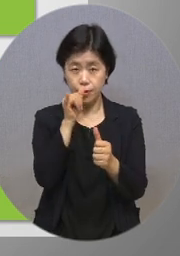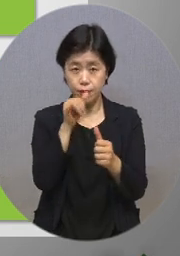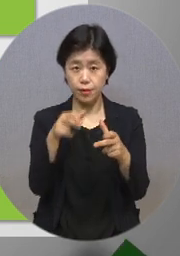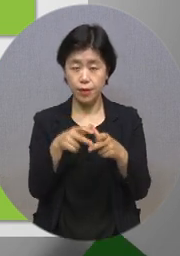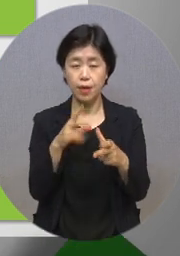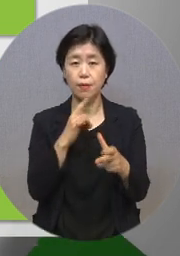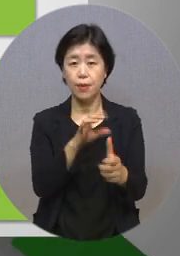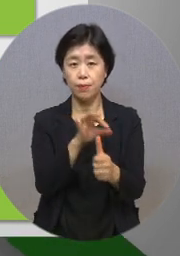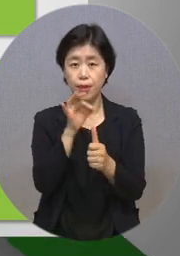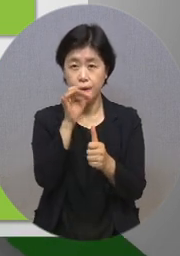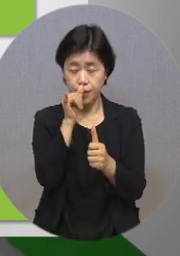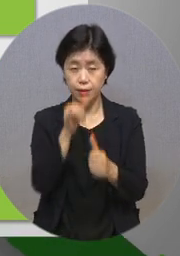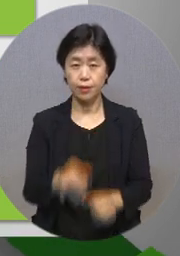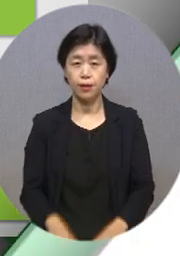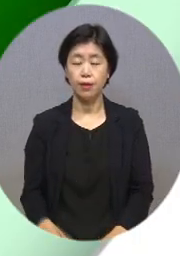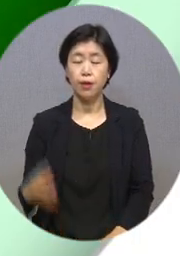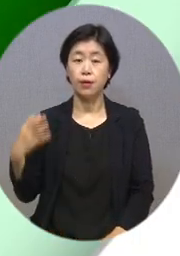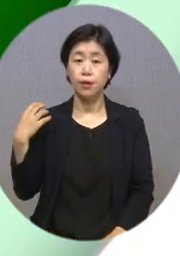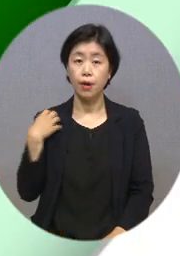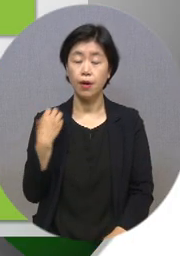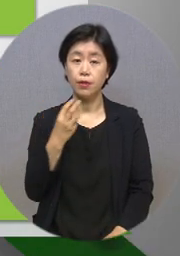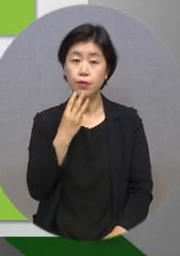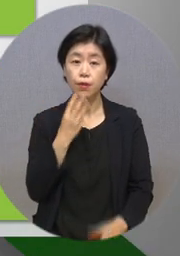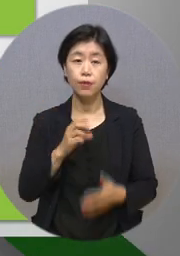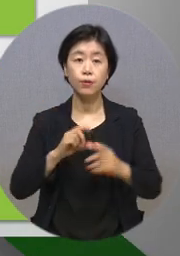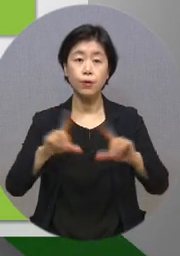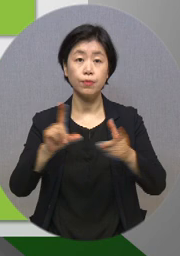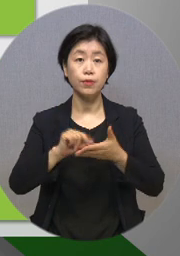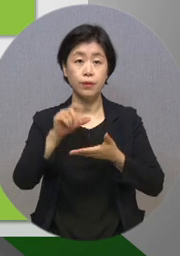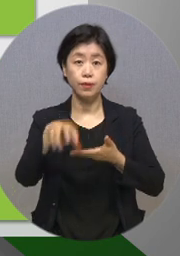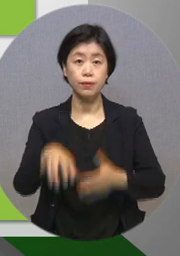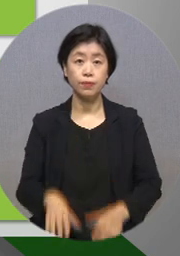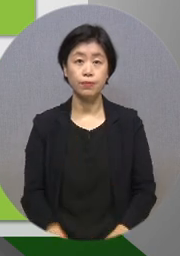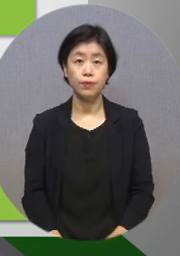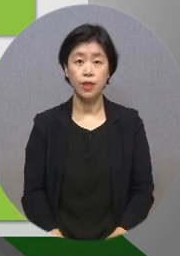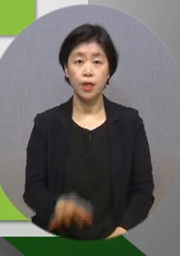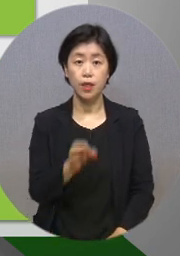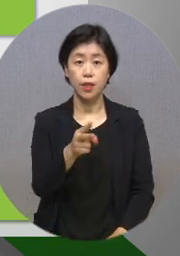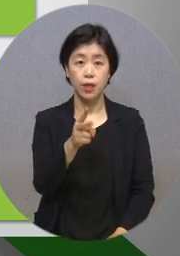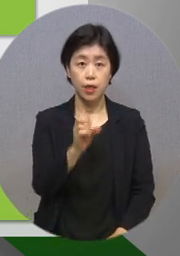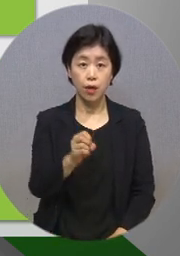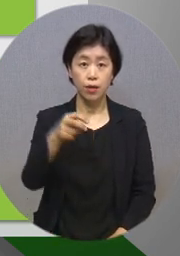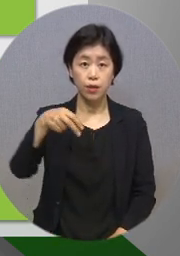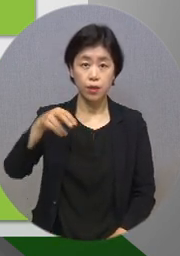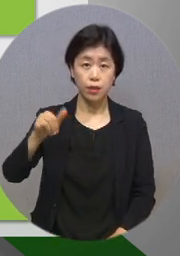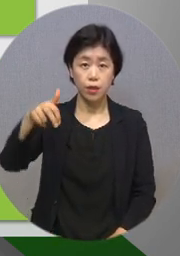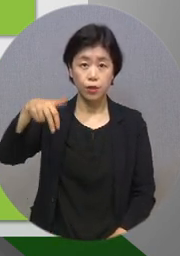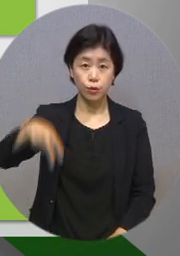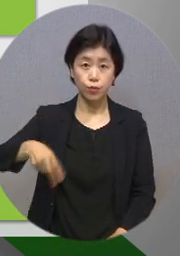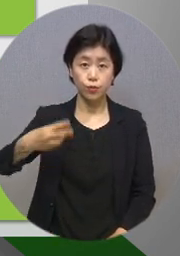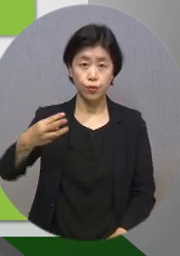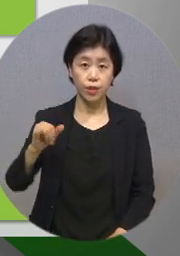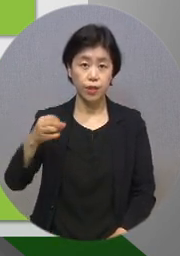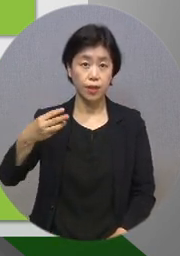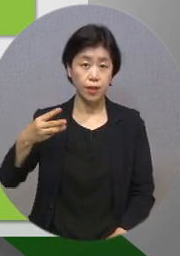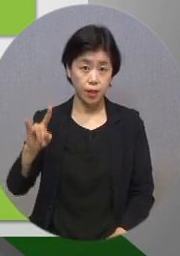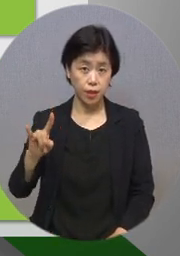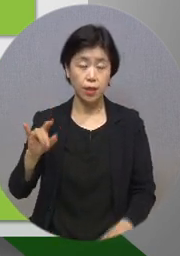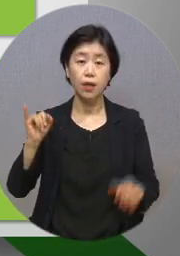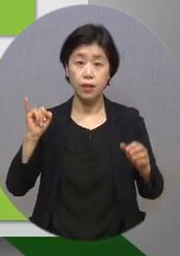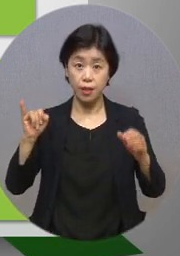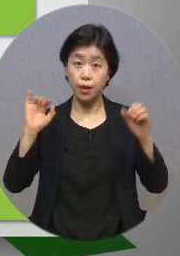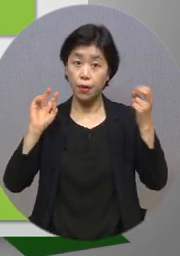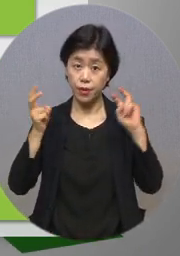채용하며 담당기사는 서울동부지사입니다. 주식회사 영시큐리티에서 환경미화원을